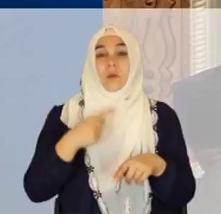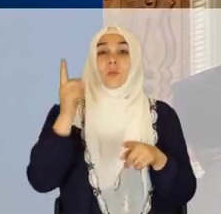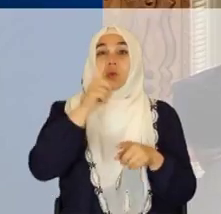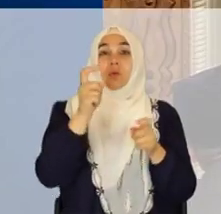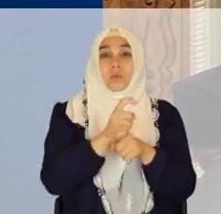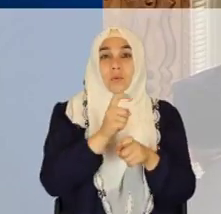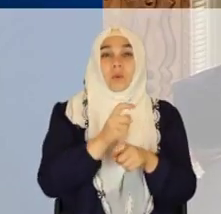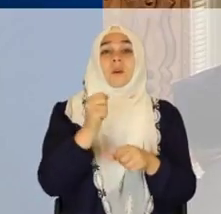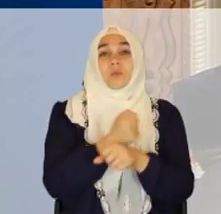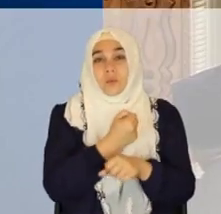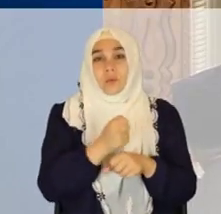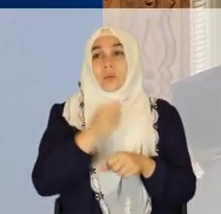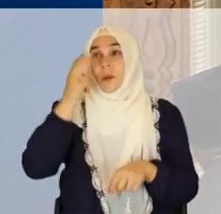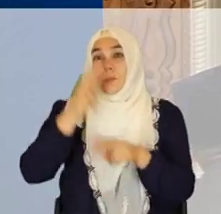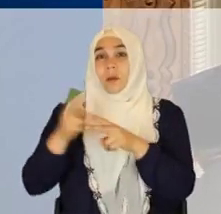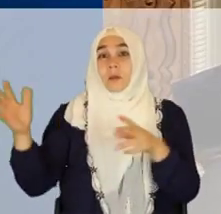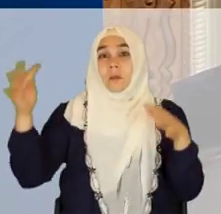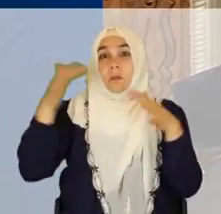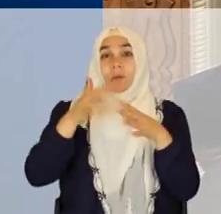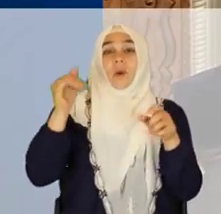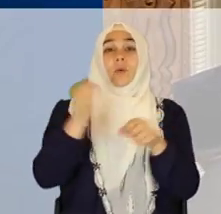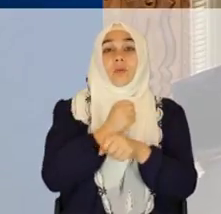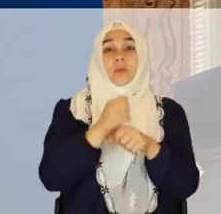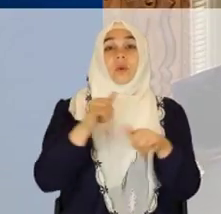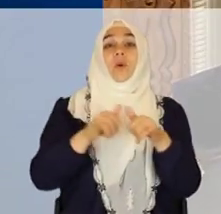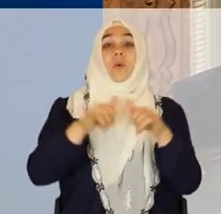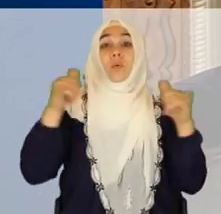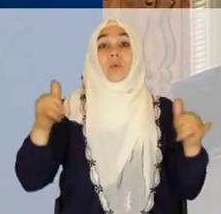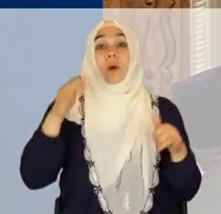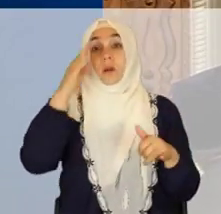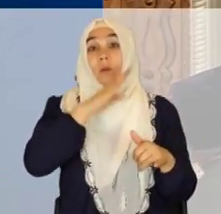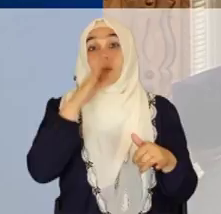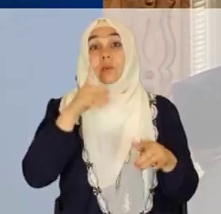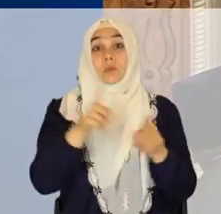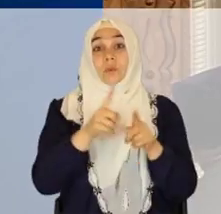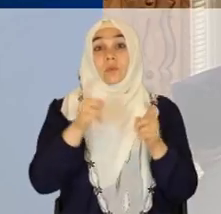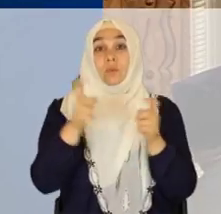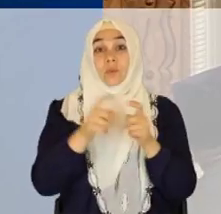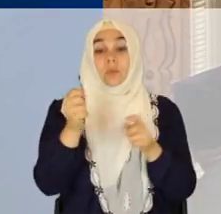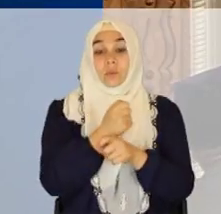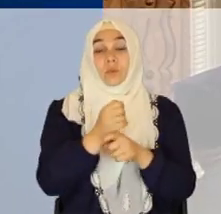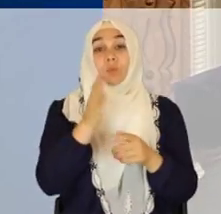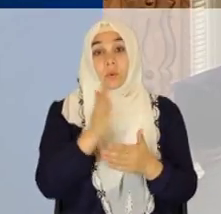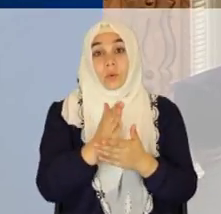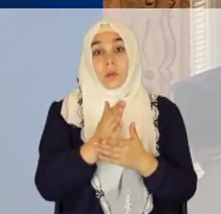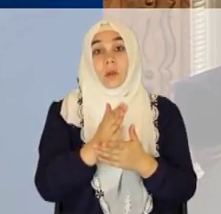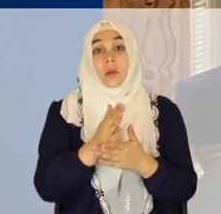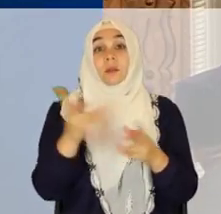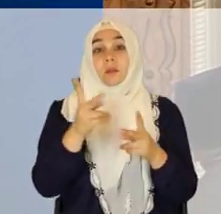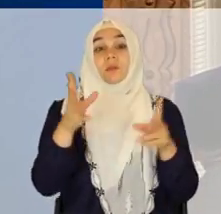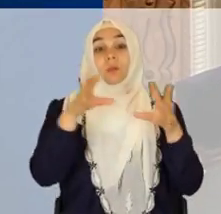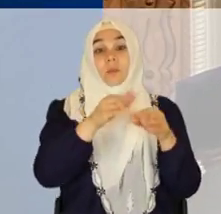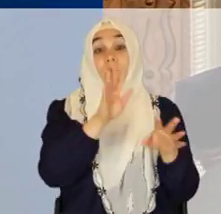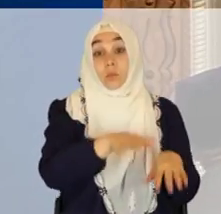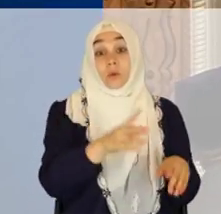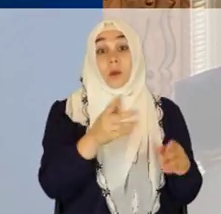yuboraman, otib yuboraman deb akasini yetalab keladi. Shu bilan ota-onalarning orasida urush bo'ladi. Ikkovini qo'yib qo'ysa, yarashib